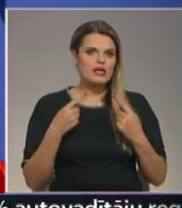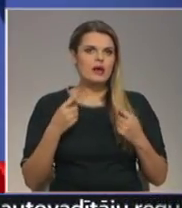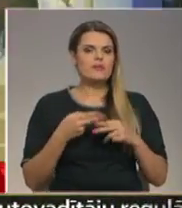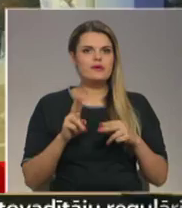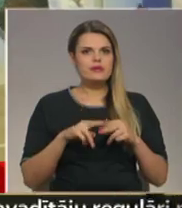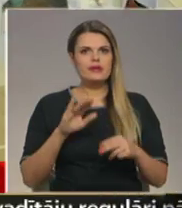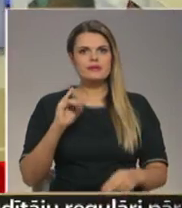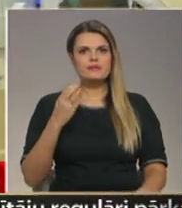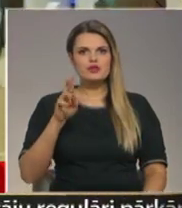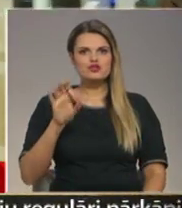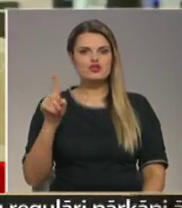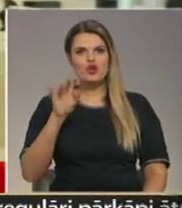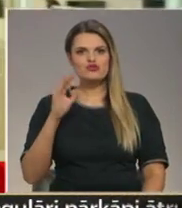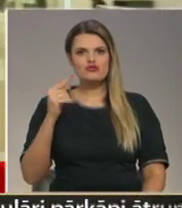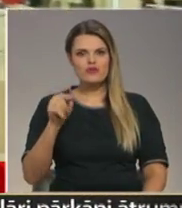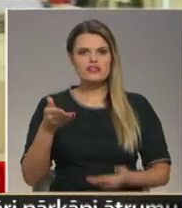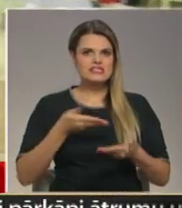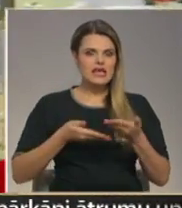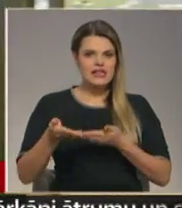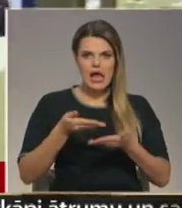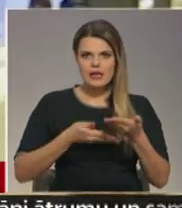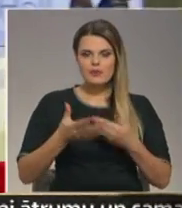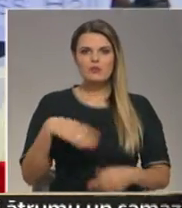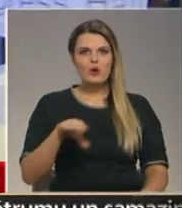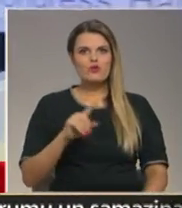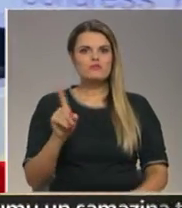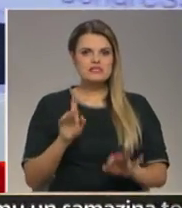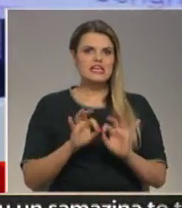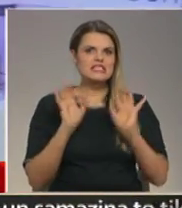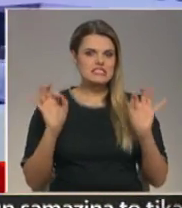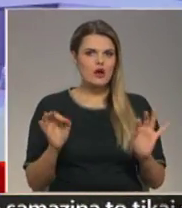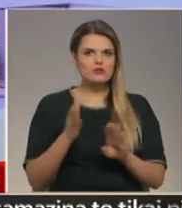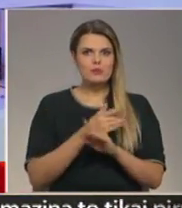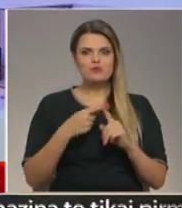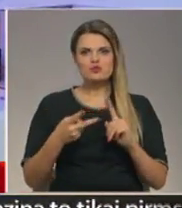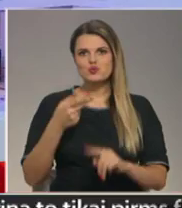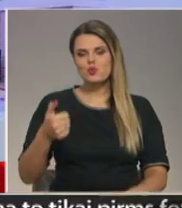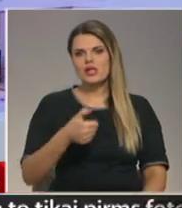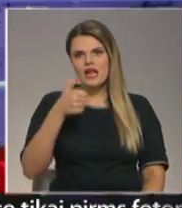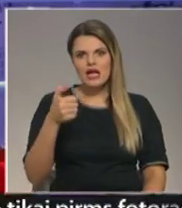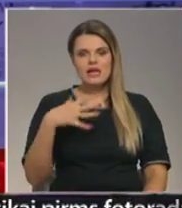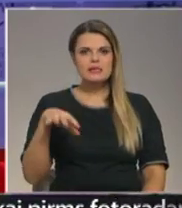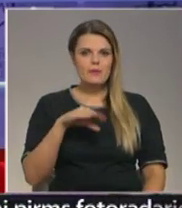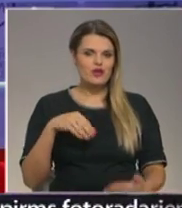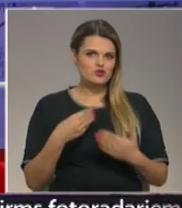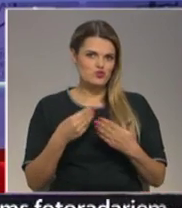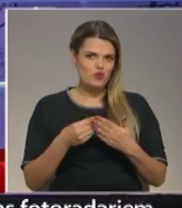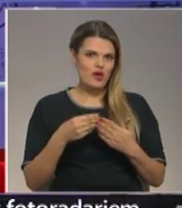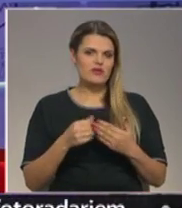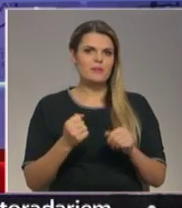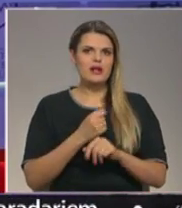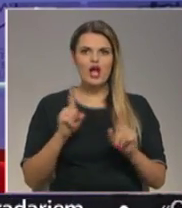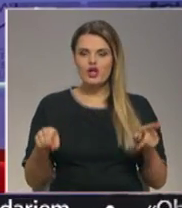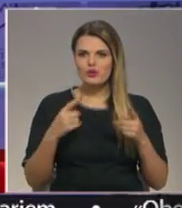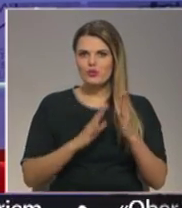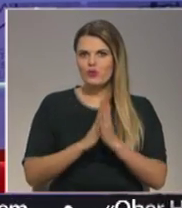tad Microsoft sadarbība Microsoft mums ir uzsākusies pirms pusotra gada, un mēs novērtējām gan progresu,